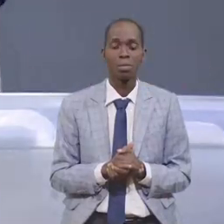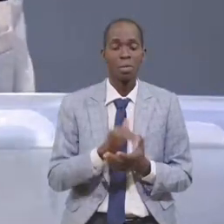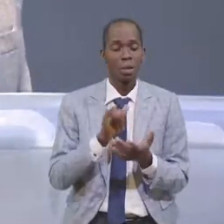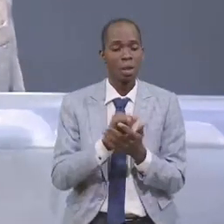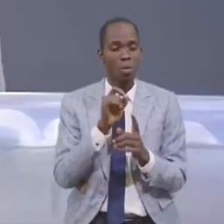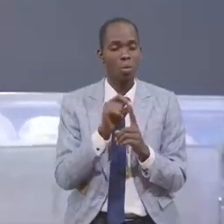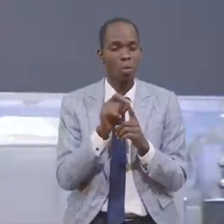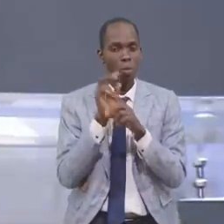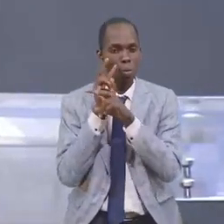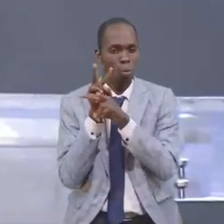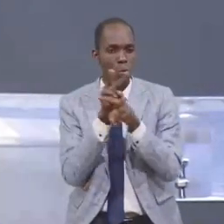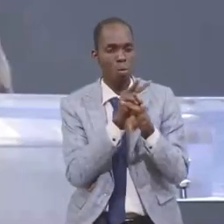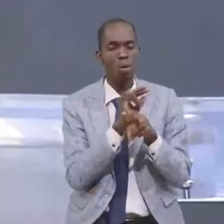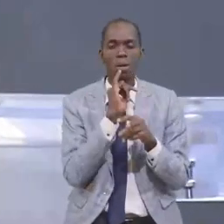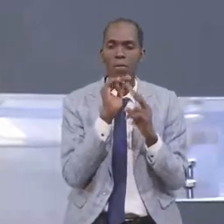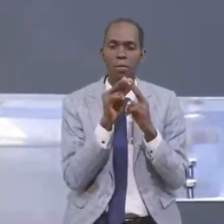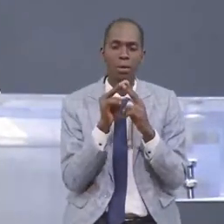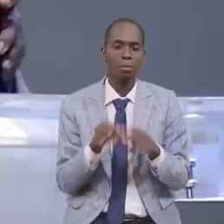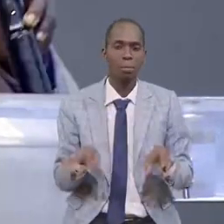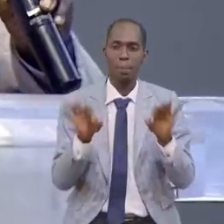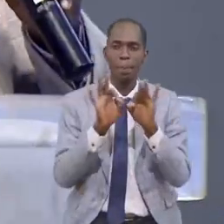Mais ce mot veiller est très important.